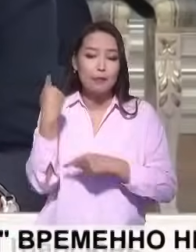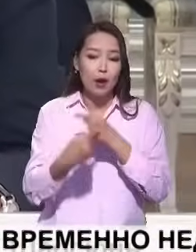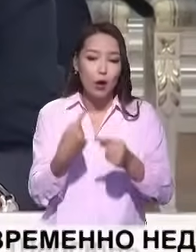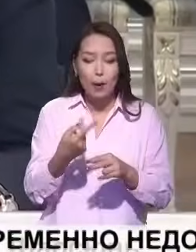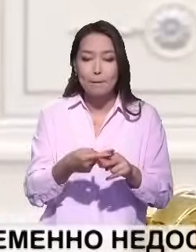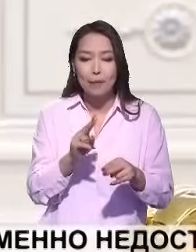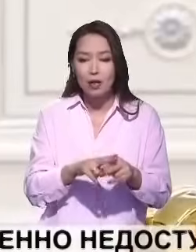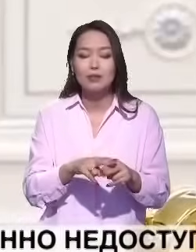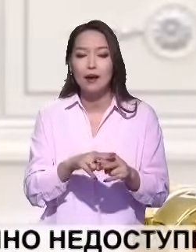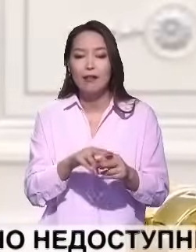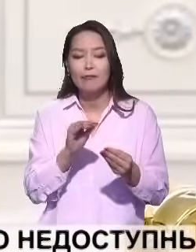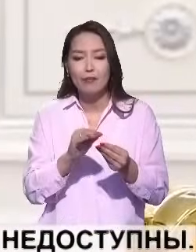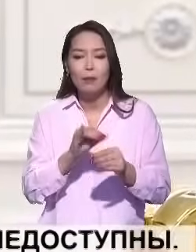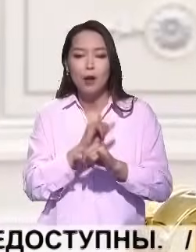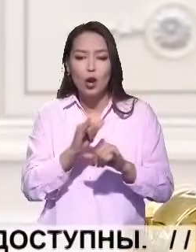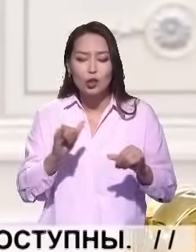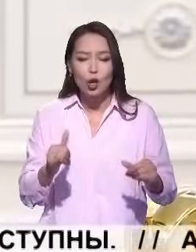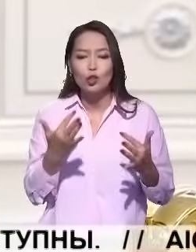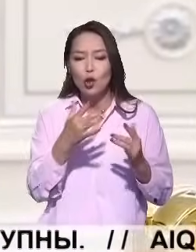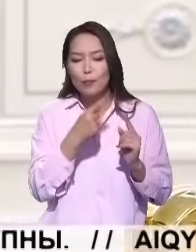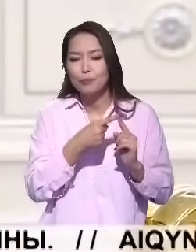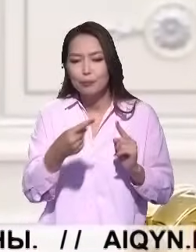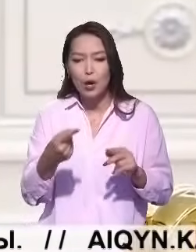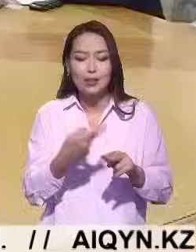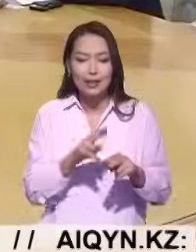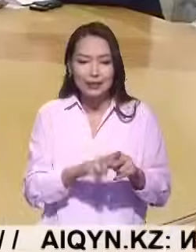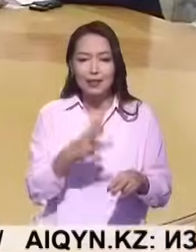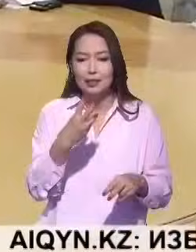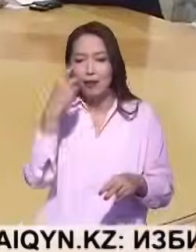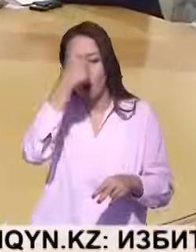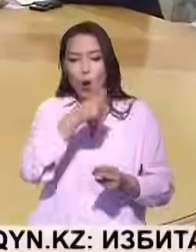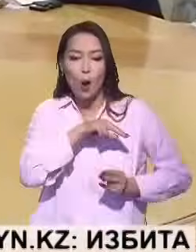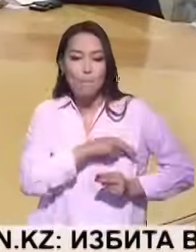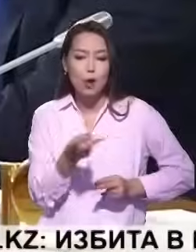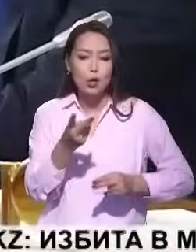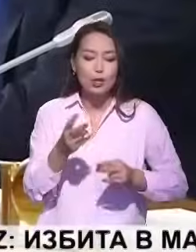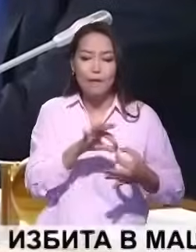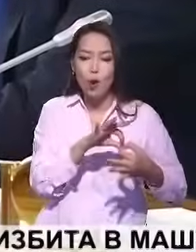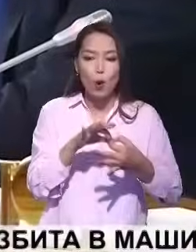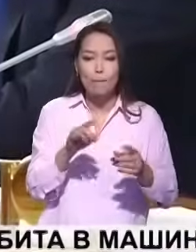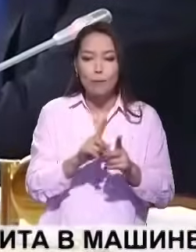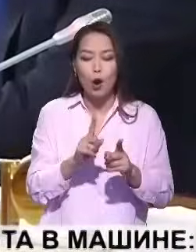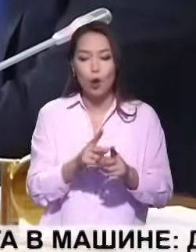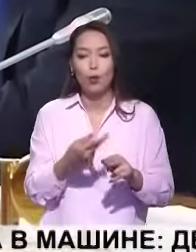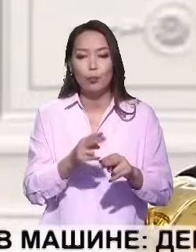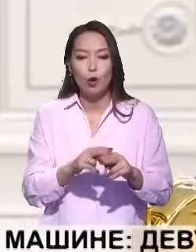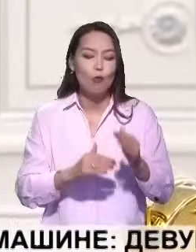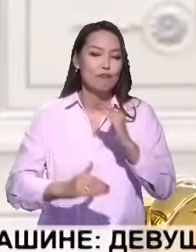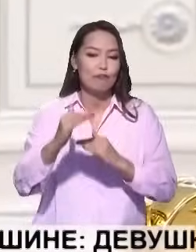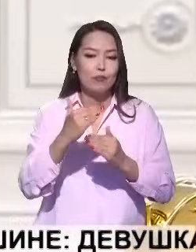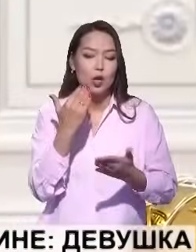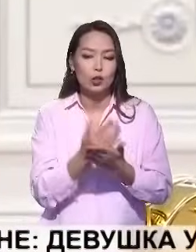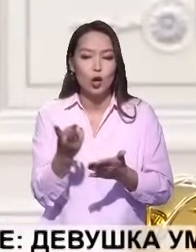и непрерывно развивается в течение тысячелетий. За 32 года сотрудничества двусторонние связи вышли на беспрецедентный уровень вечного